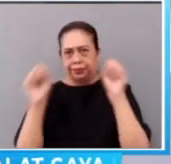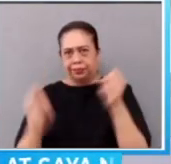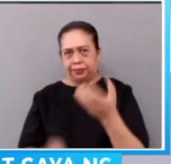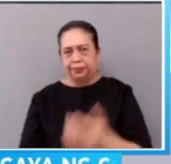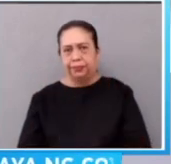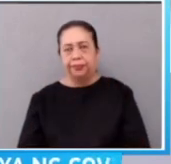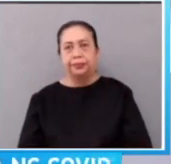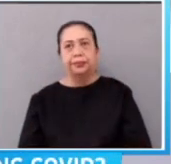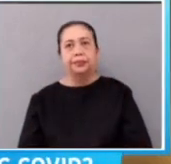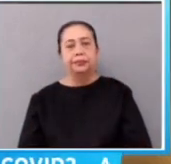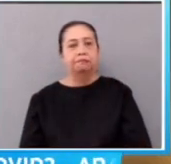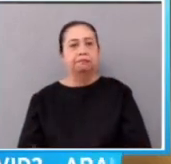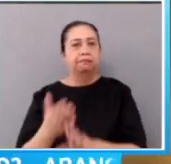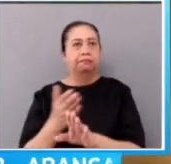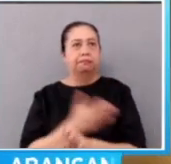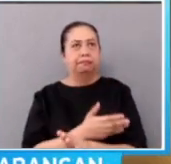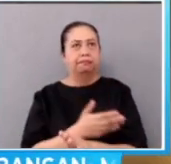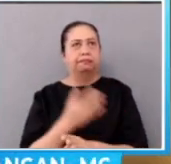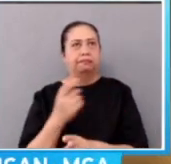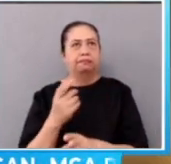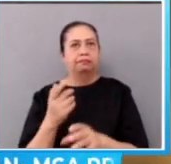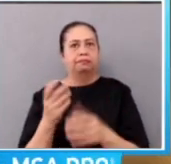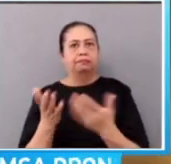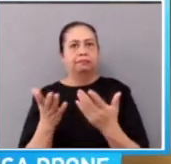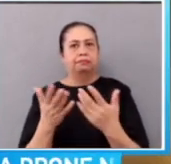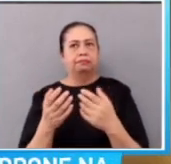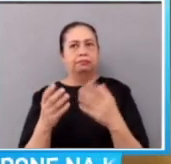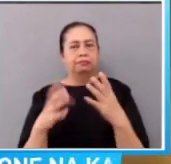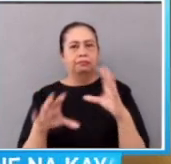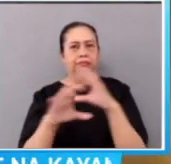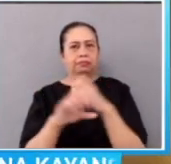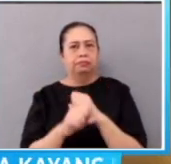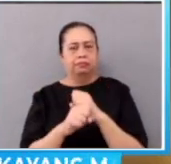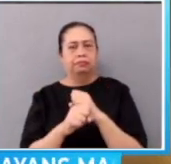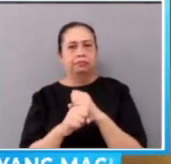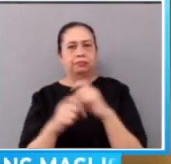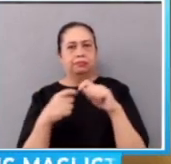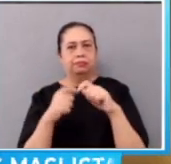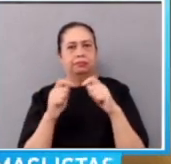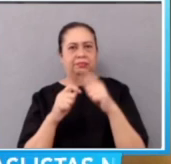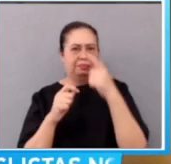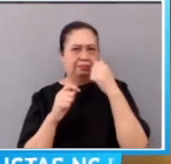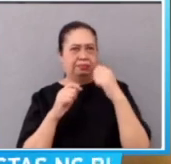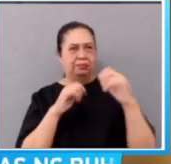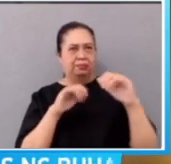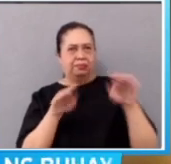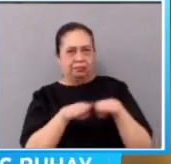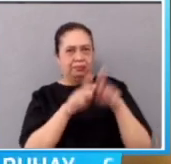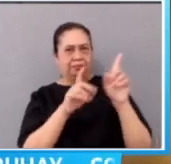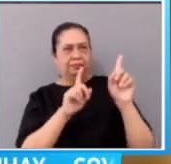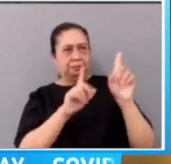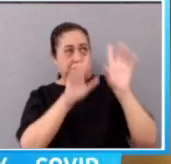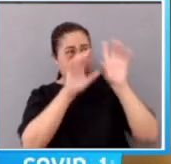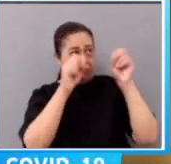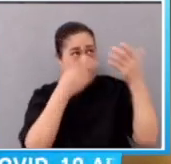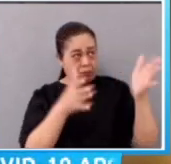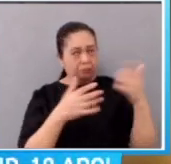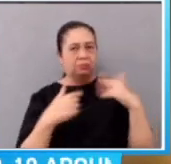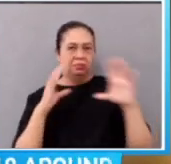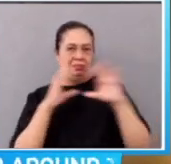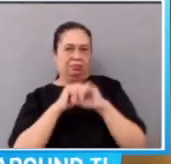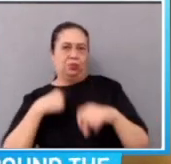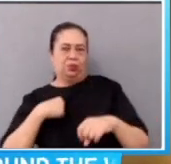Before po, siguro matapos yung aming termino, po ako yung co-terminus with our president, piniklano pa rin po